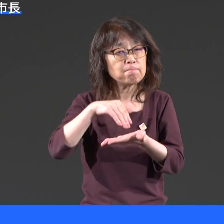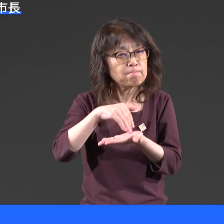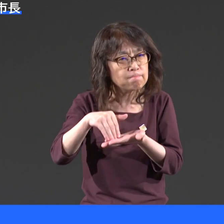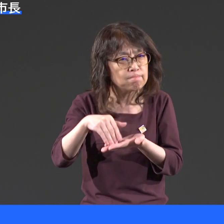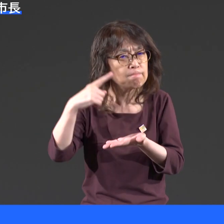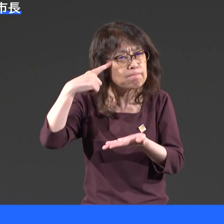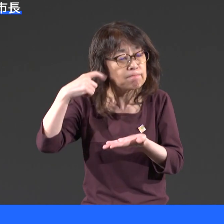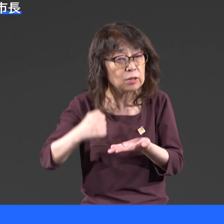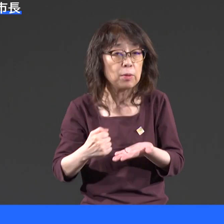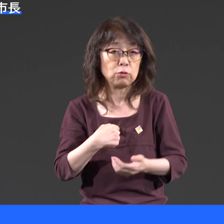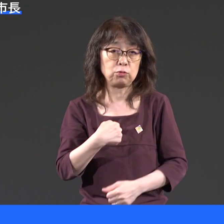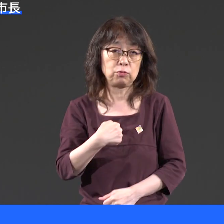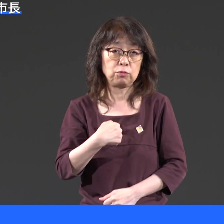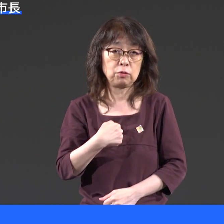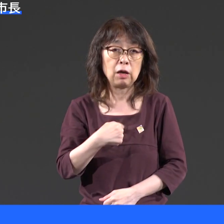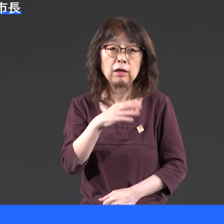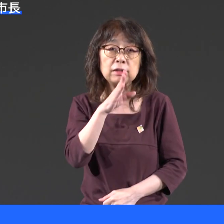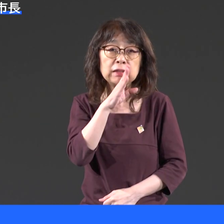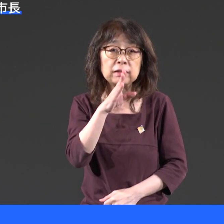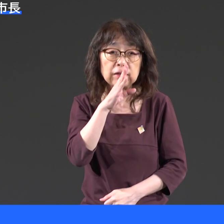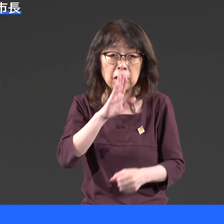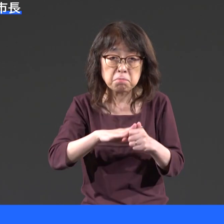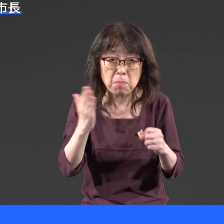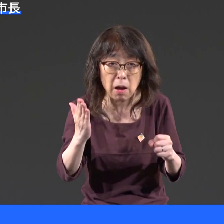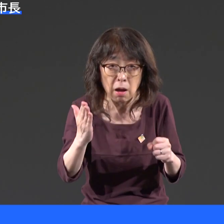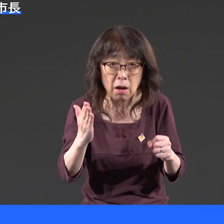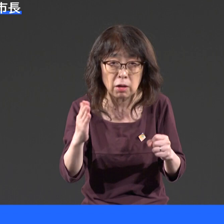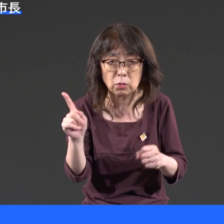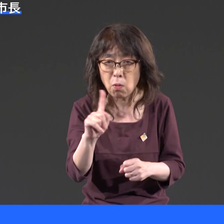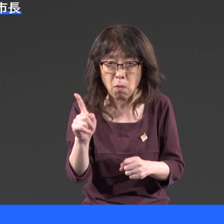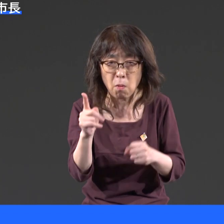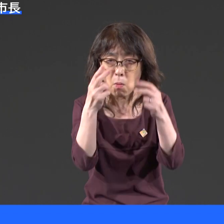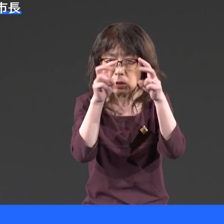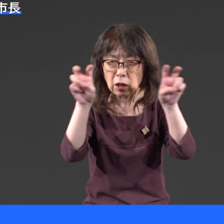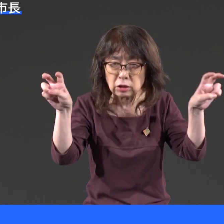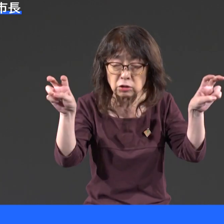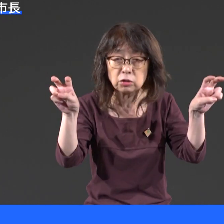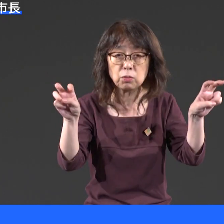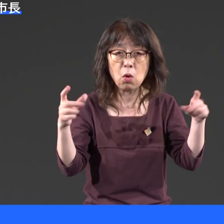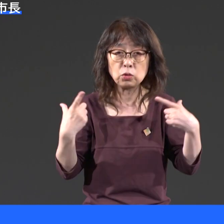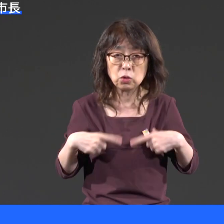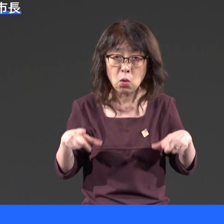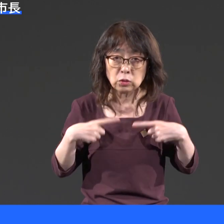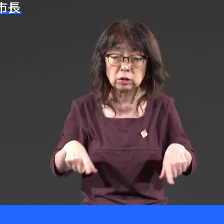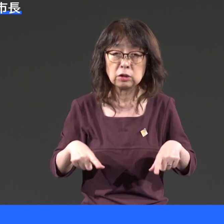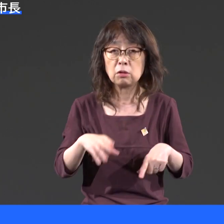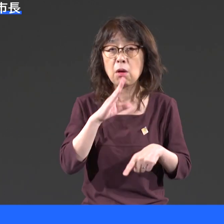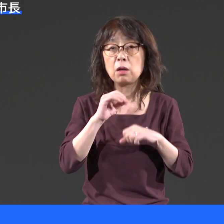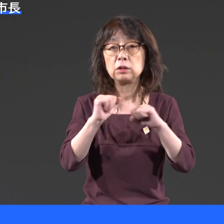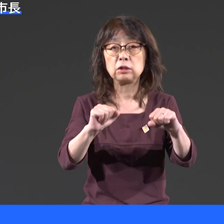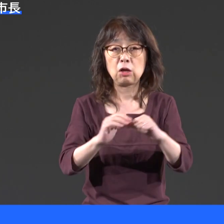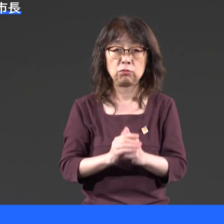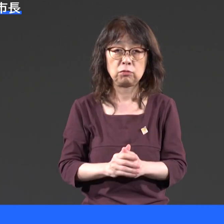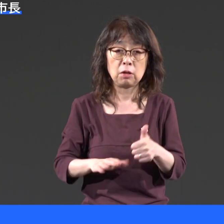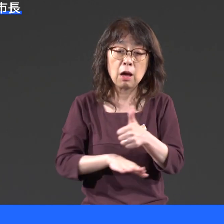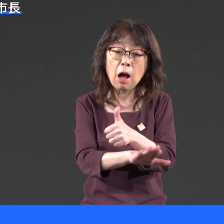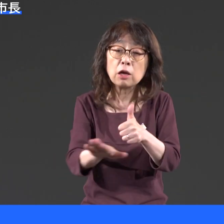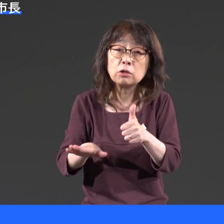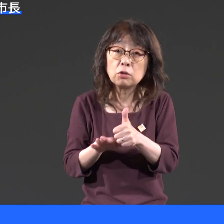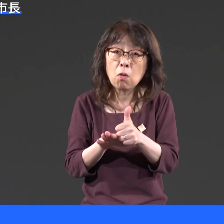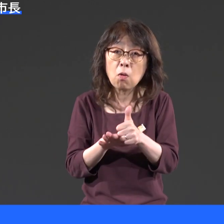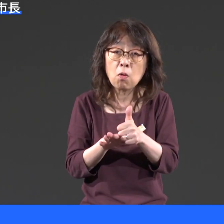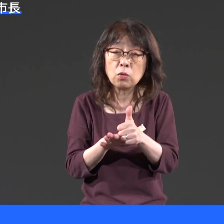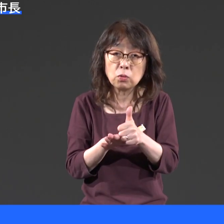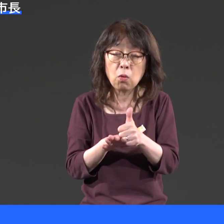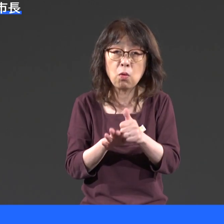実際どうであるのかという、まあ、モニタリングということも常時行っておりますですから環境への状況というものを